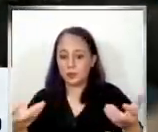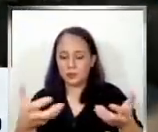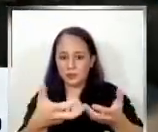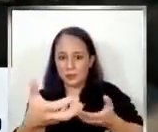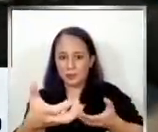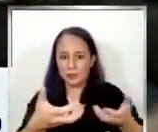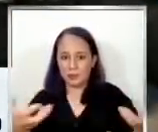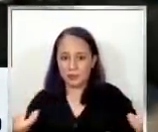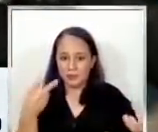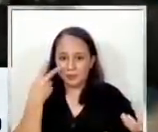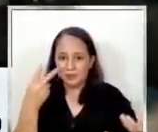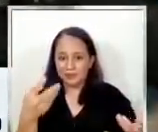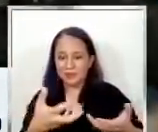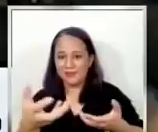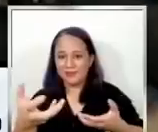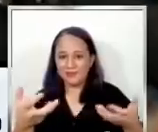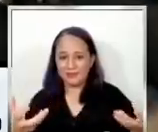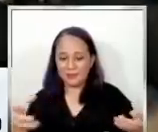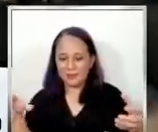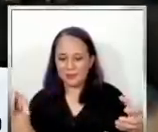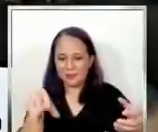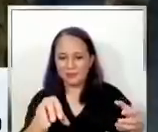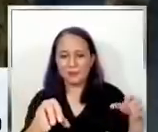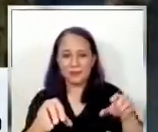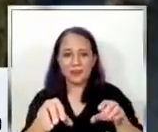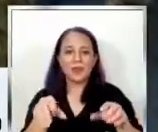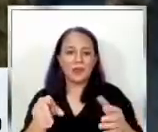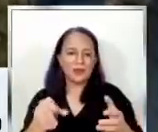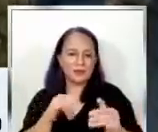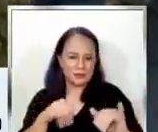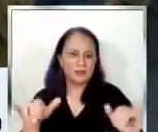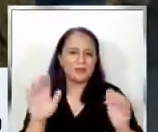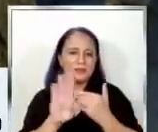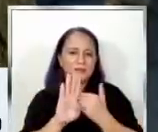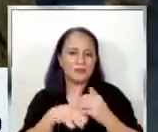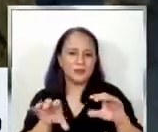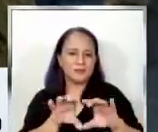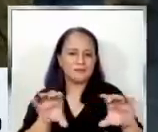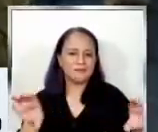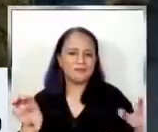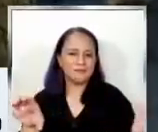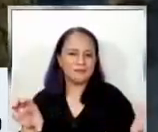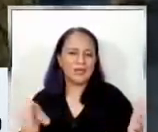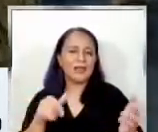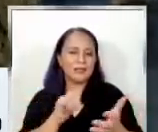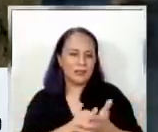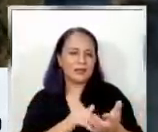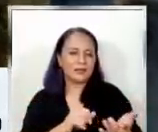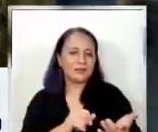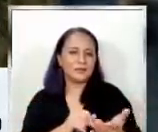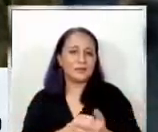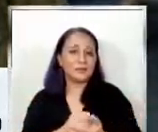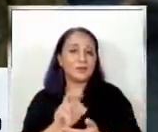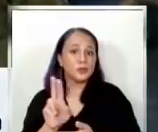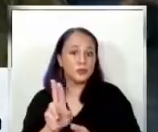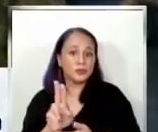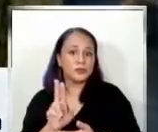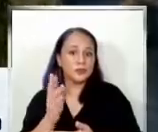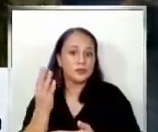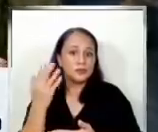buo rito. Yung buo rito, another firearm ulit. We have this kind of firearm that were